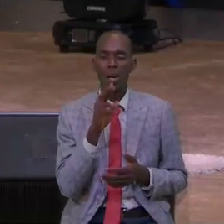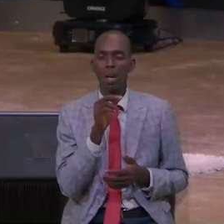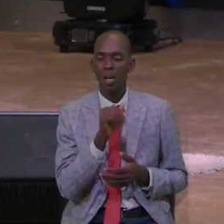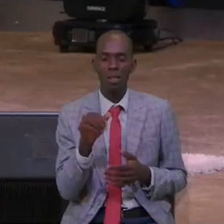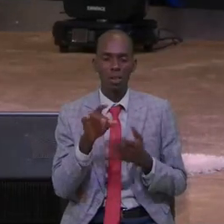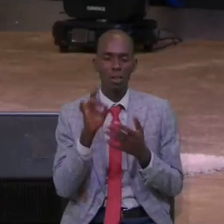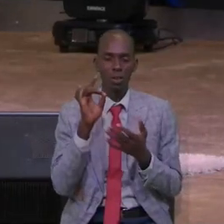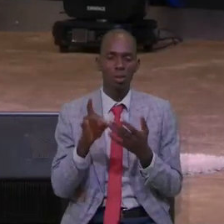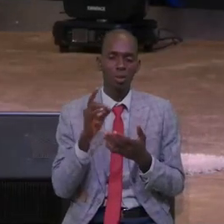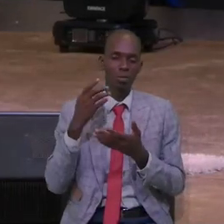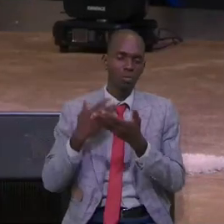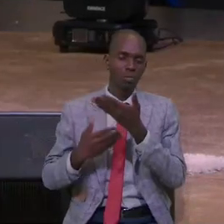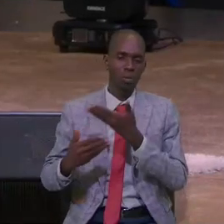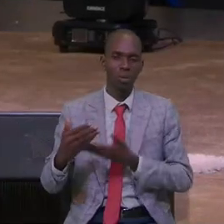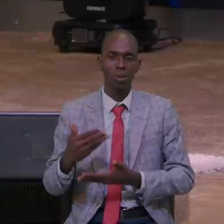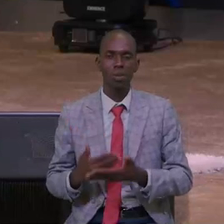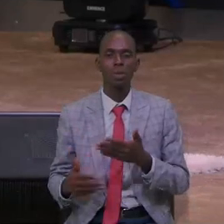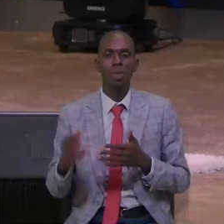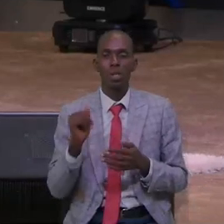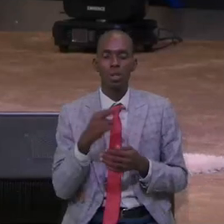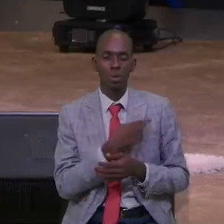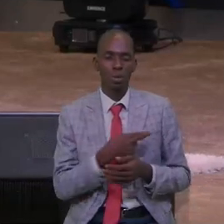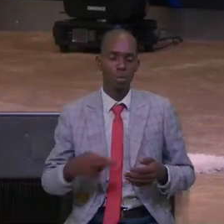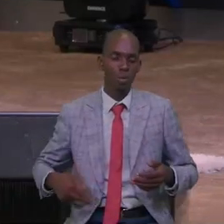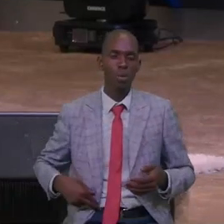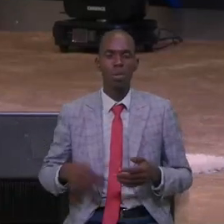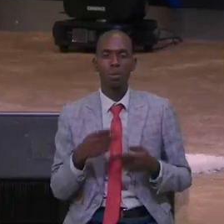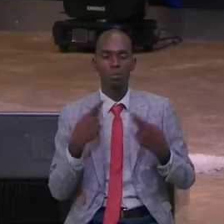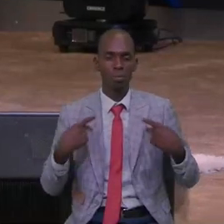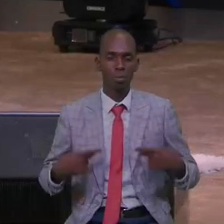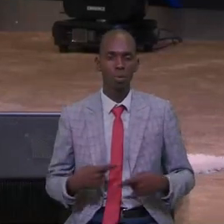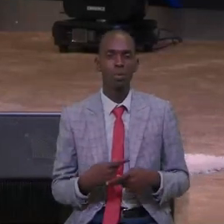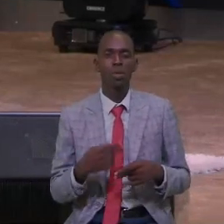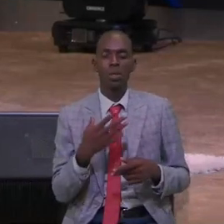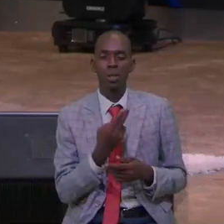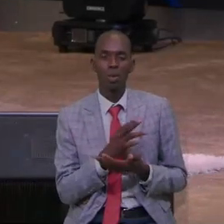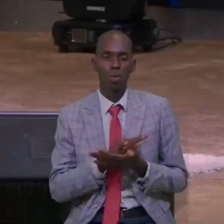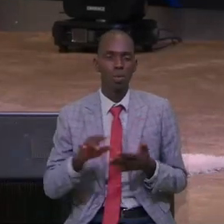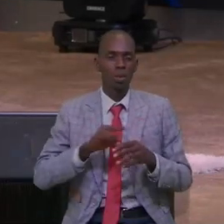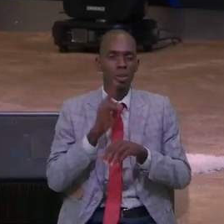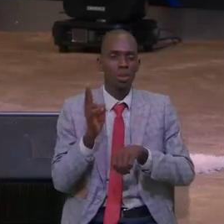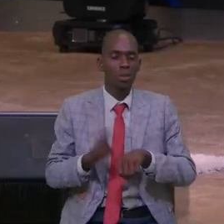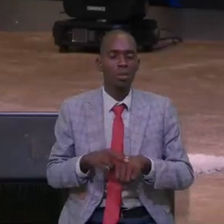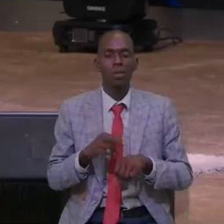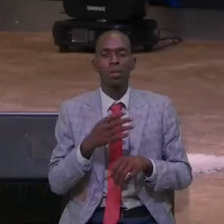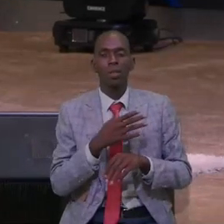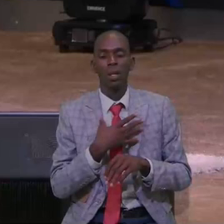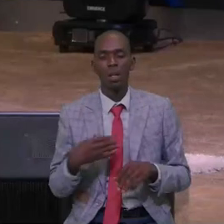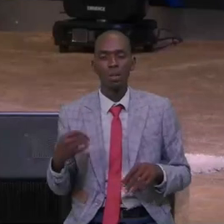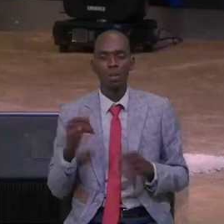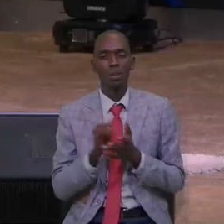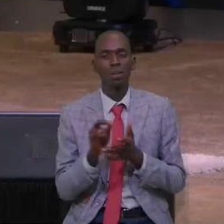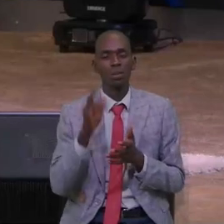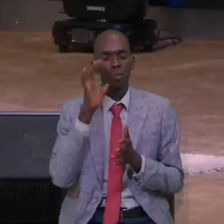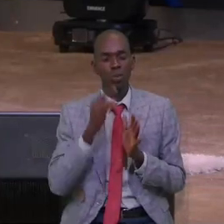élue, un sacerdoce royal, une nation sainte, un peuple acquis, afin que vous annonciez